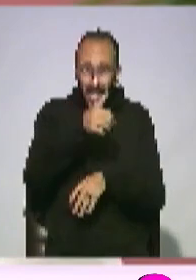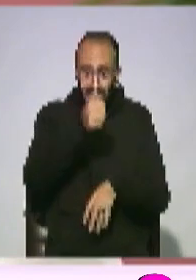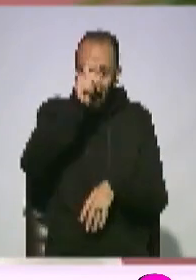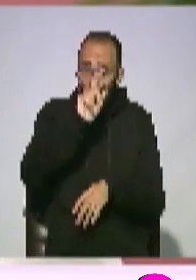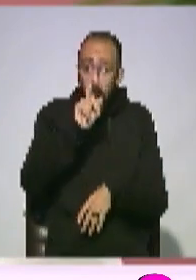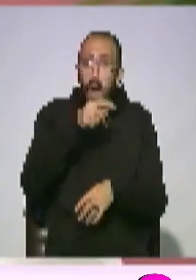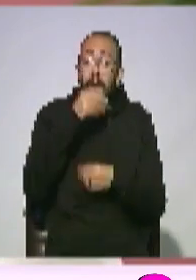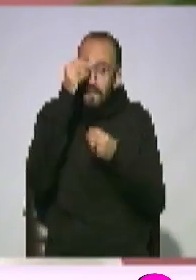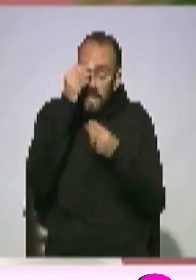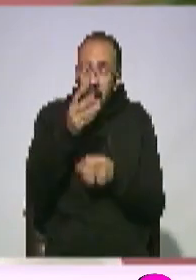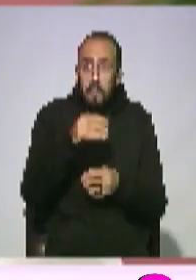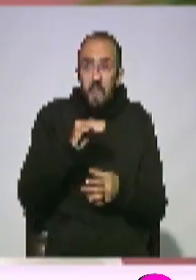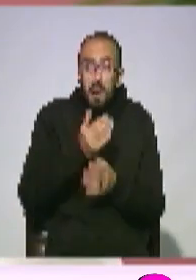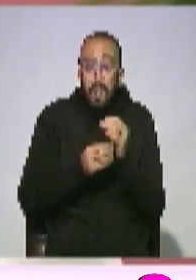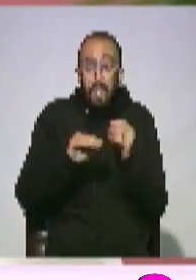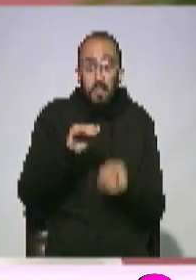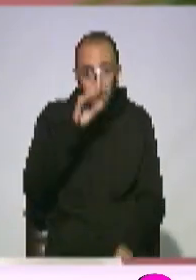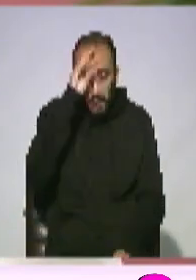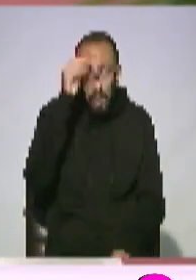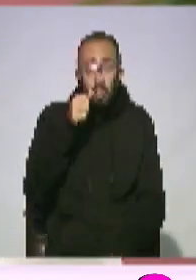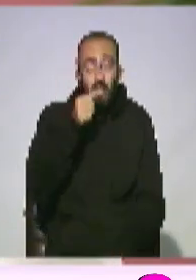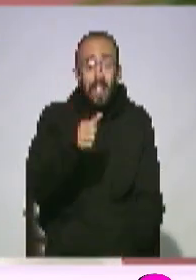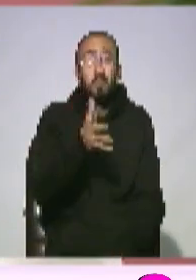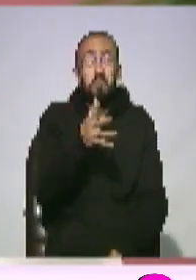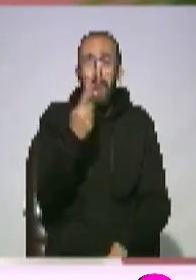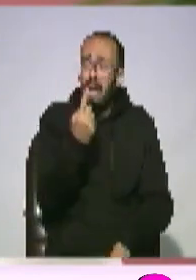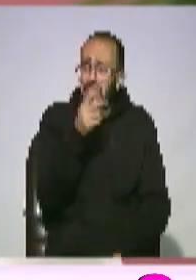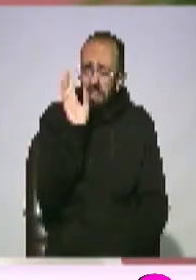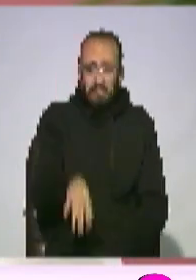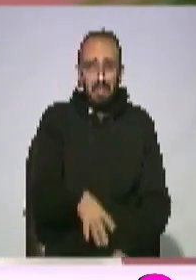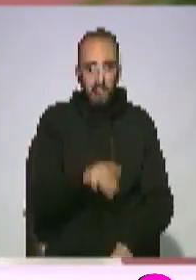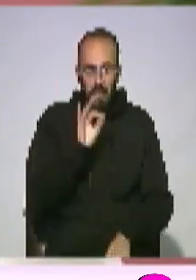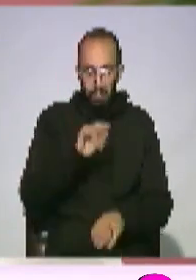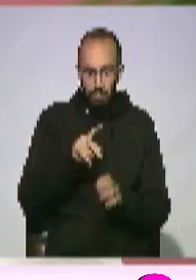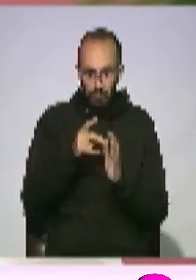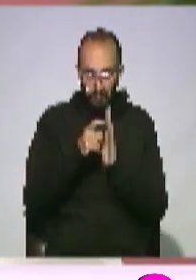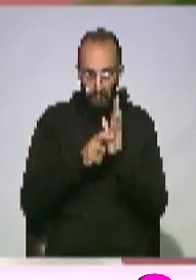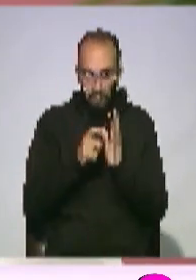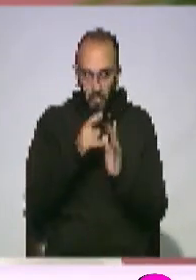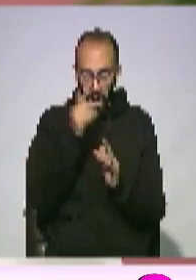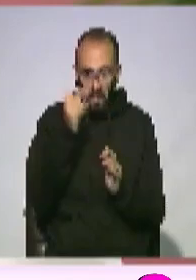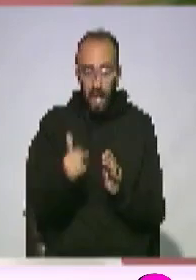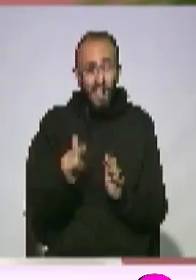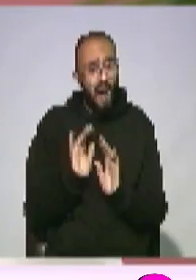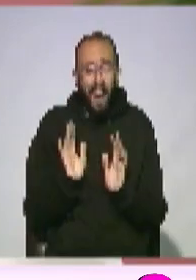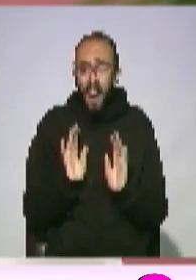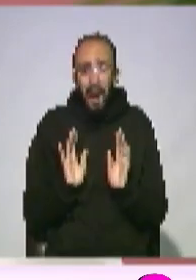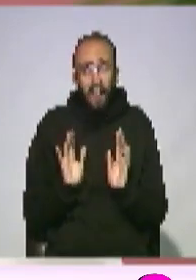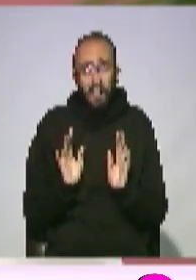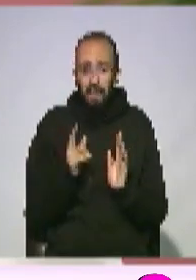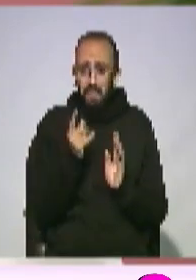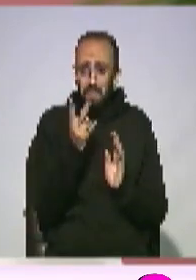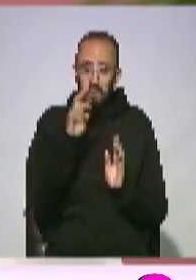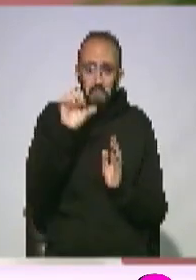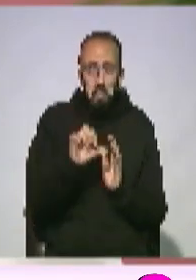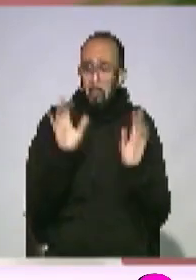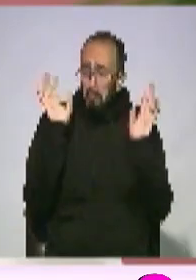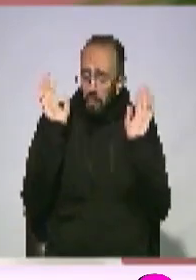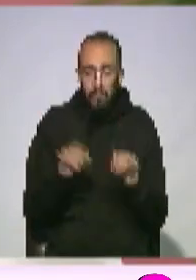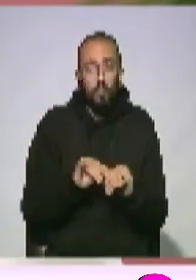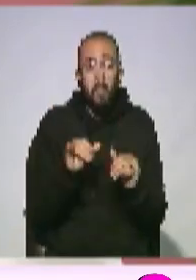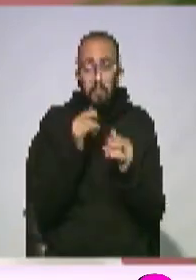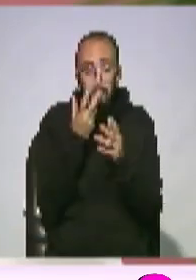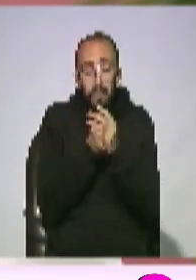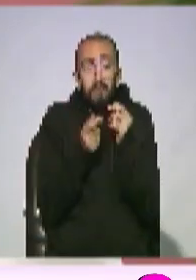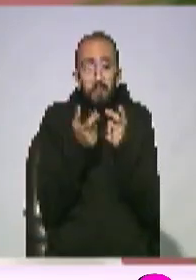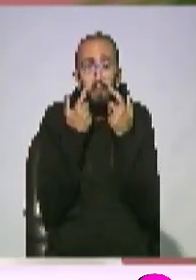بس بيصعب عليا الطفل اللي لازم ما ينقص درجه، اللي لازم ما ينقص ايه في ايه درجه او درجة. ولازم مش لا